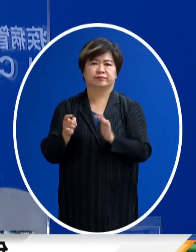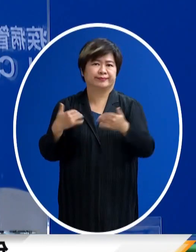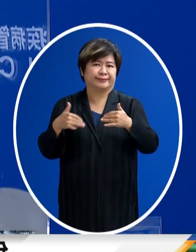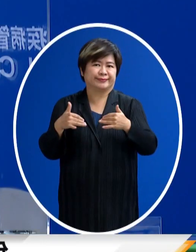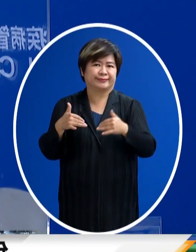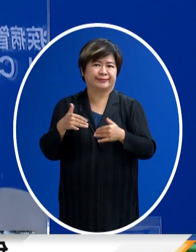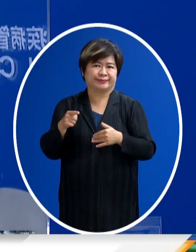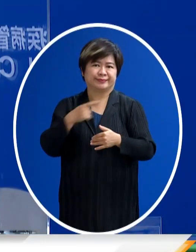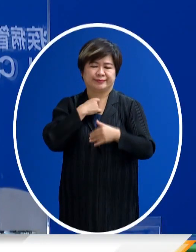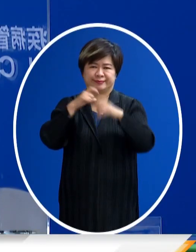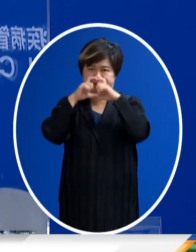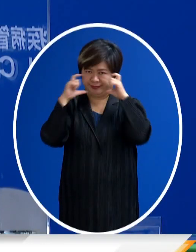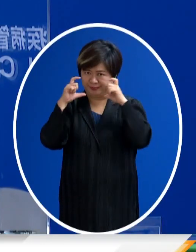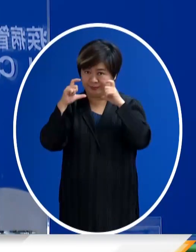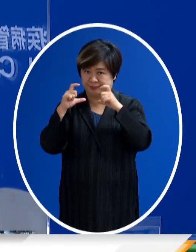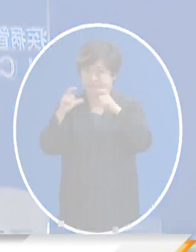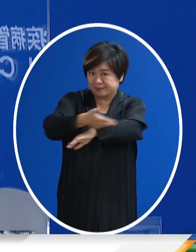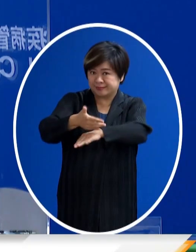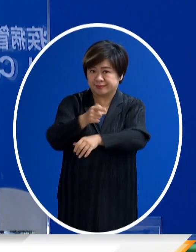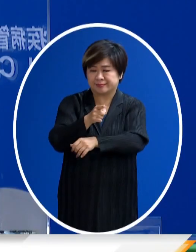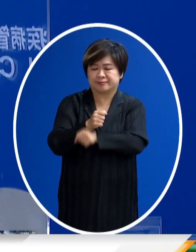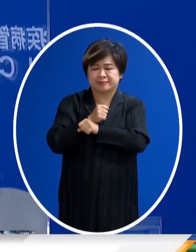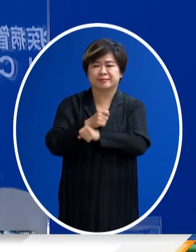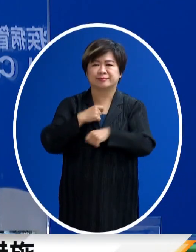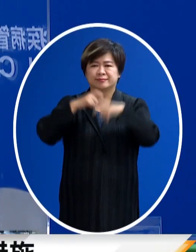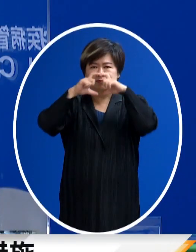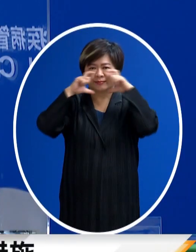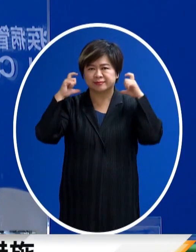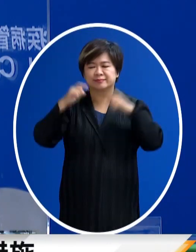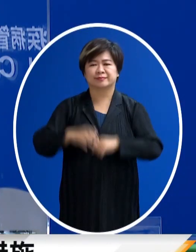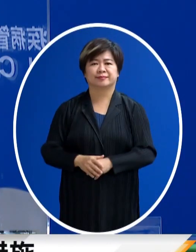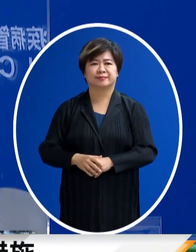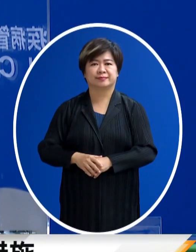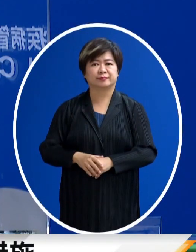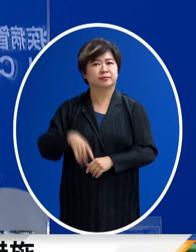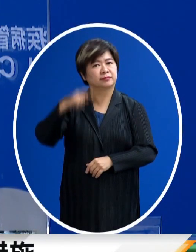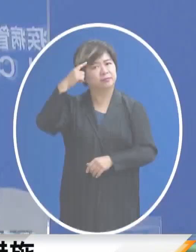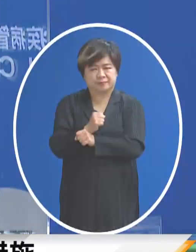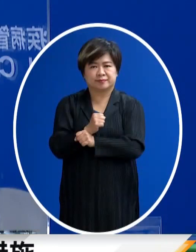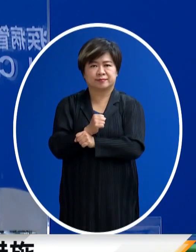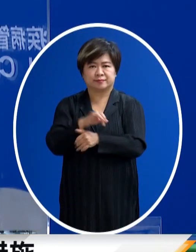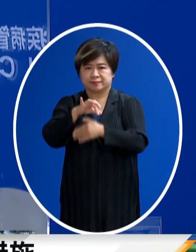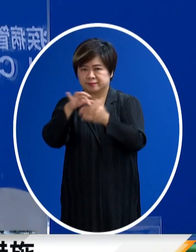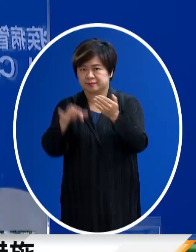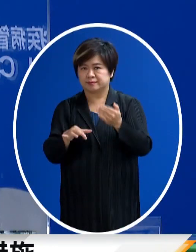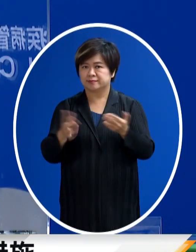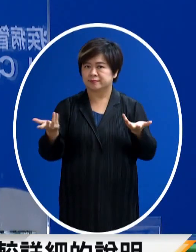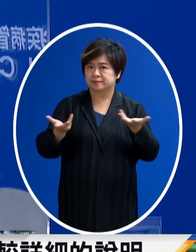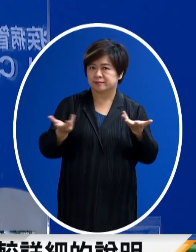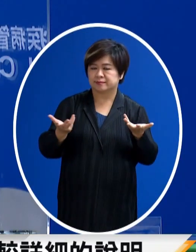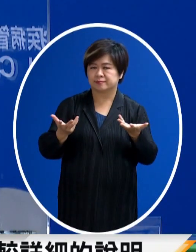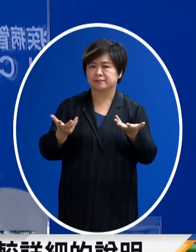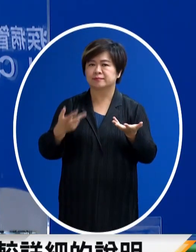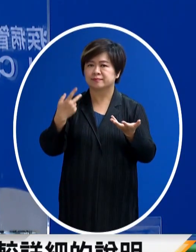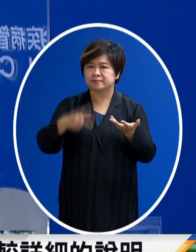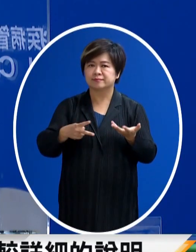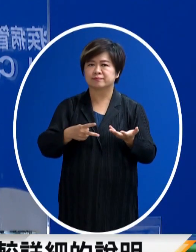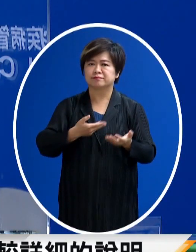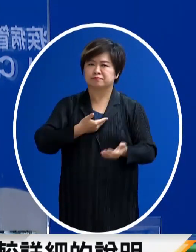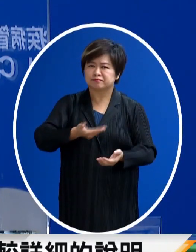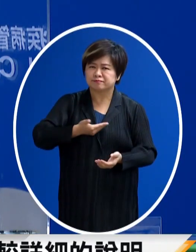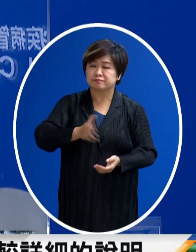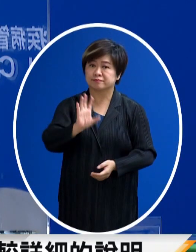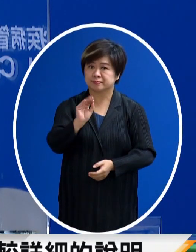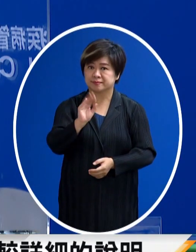为就是说可以不用戴口罩的地区。明天我们预计会再就这个措施有没有相关的放宽会再